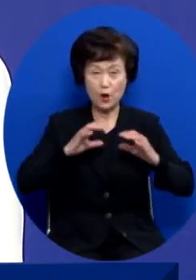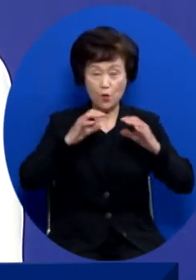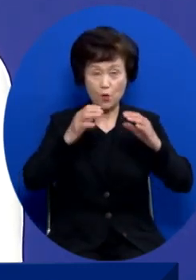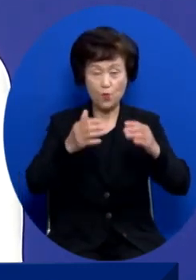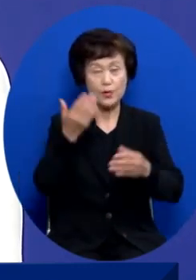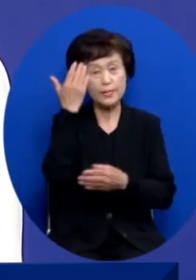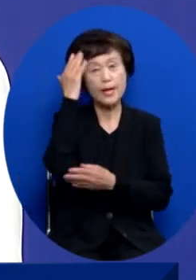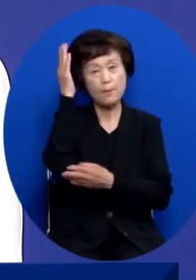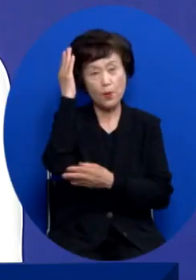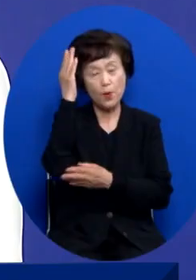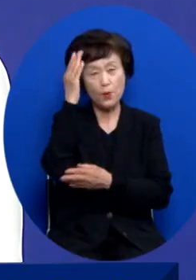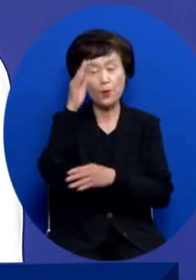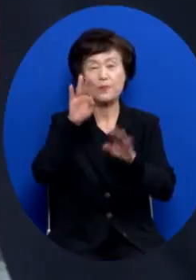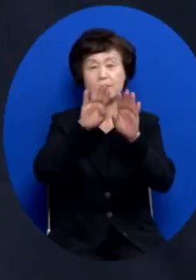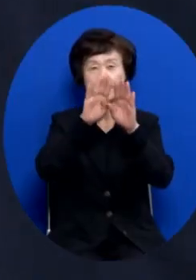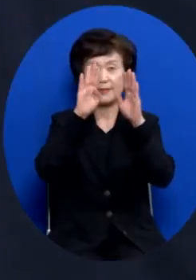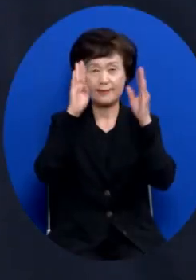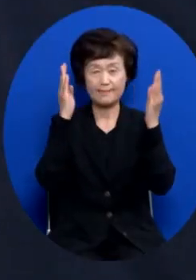장현수 기자입니다.